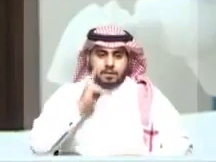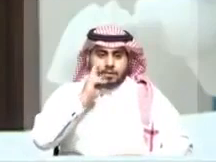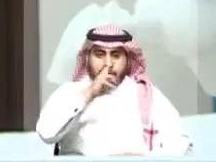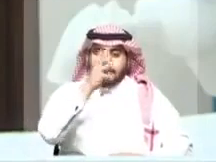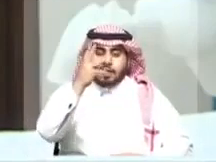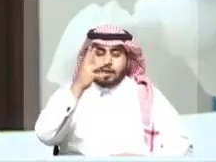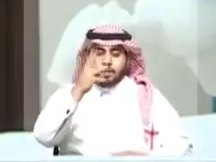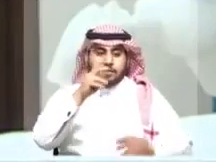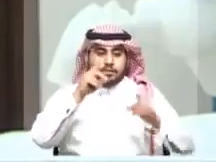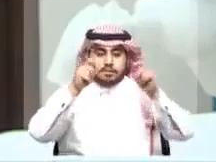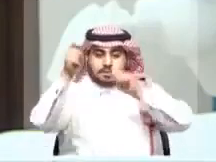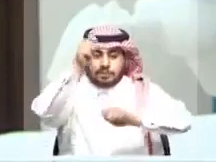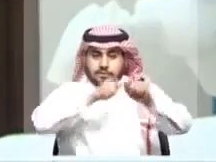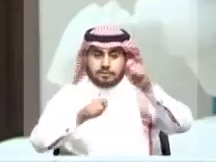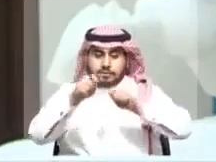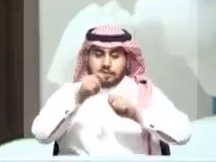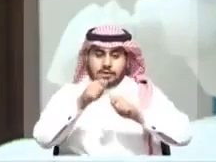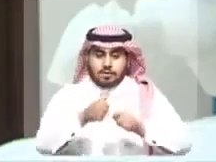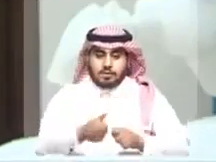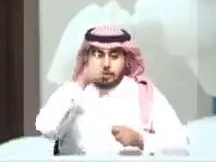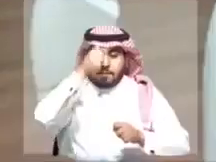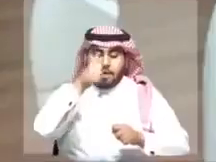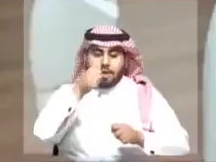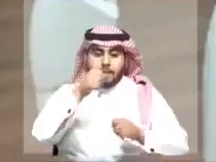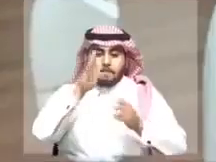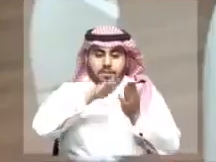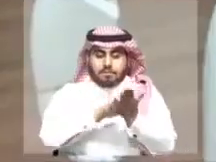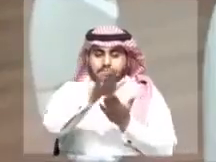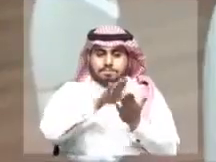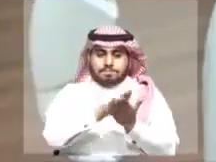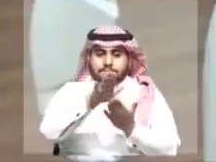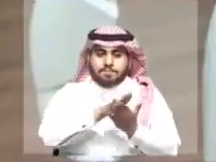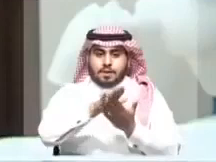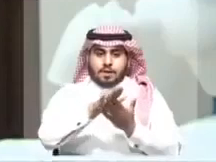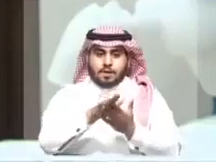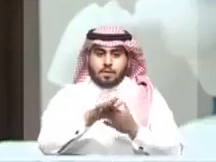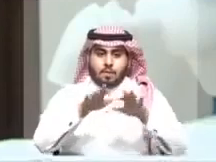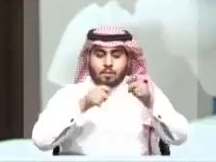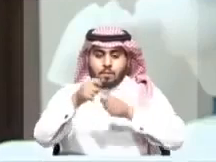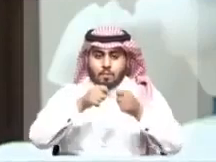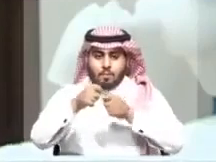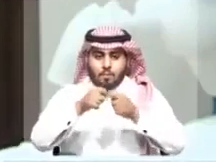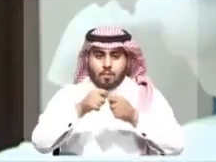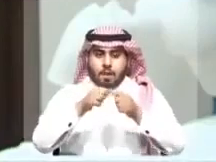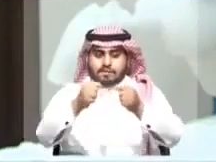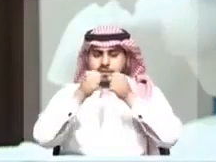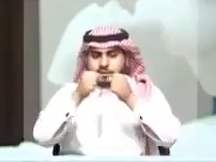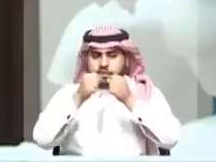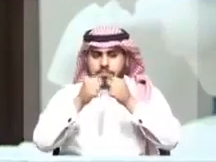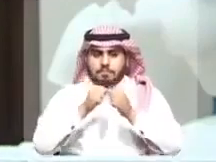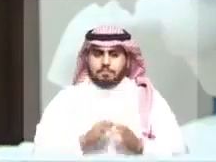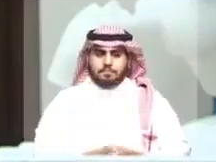ثلاثية الأبعاد، كان نختار حنا التصميم المعين وبعدها نطبعه. بالنسبة للبرمجيات هي كانت الأصعب،